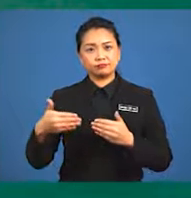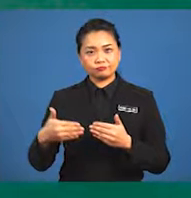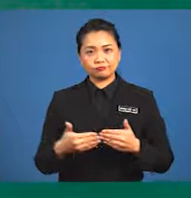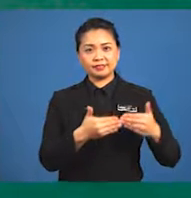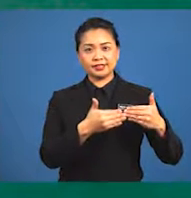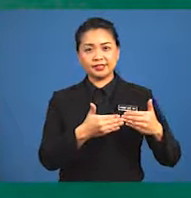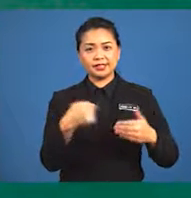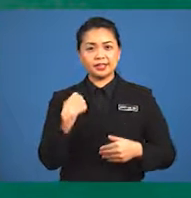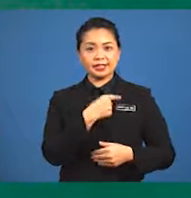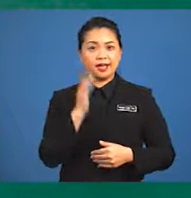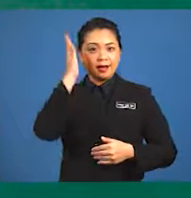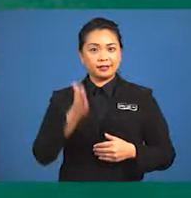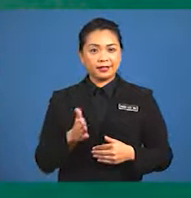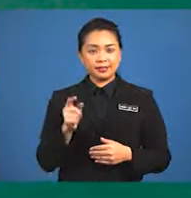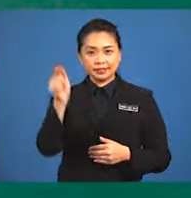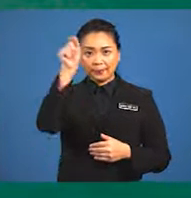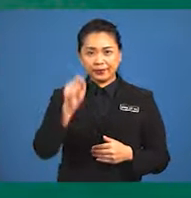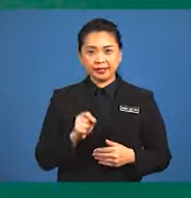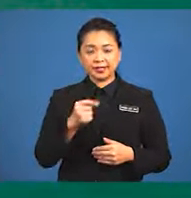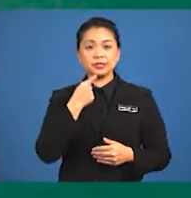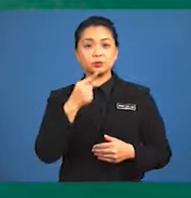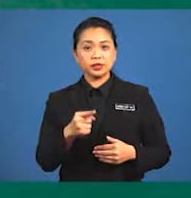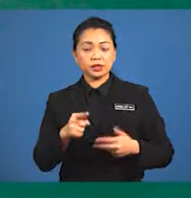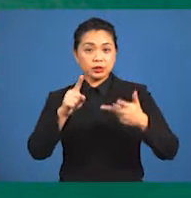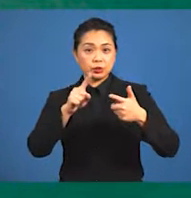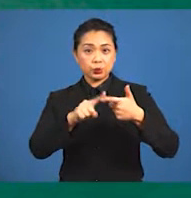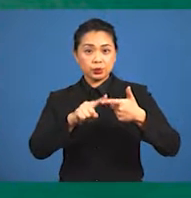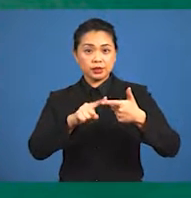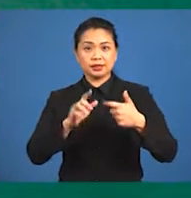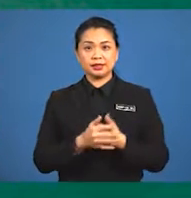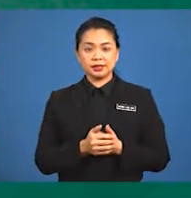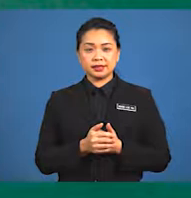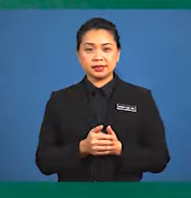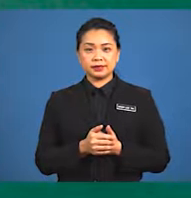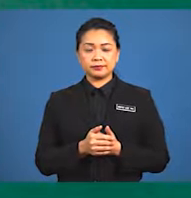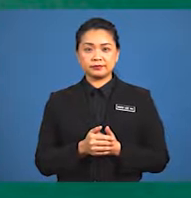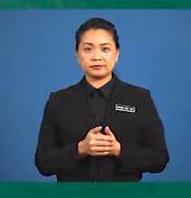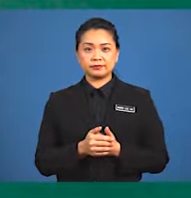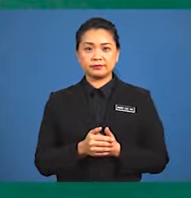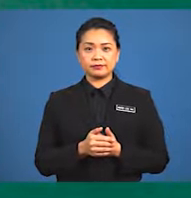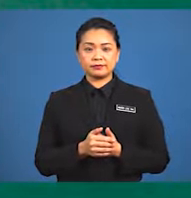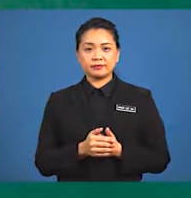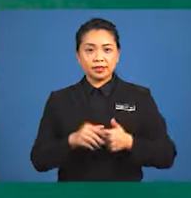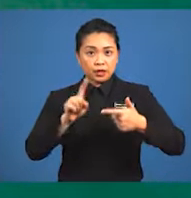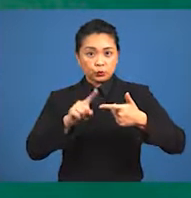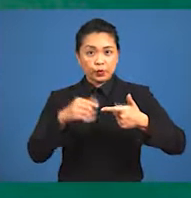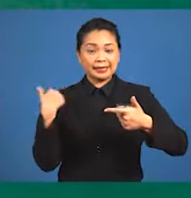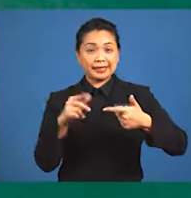Seterusnya, kita akan kamirkan sebutan yang kedua. Sebutan kita yang kedua adalah